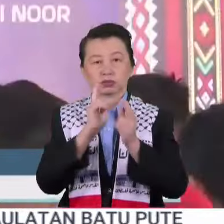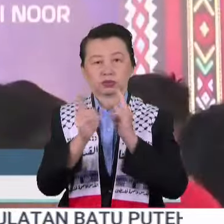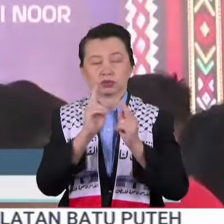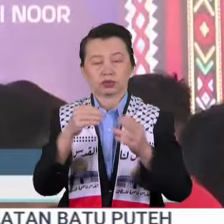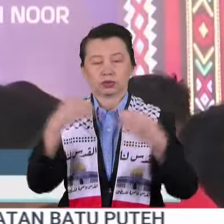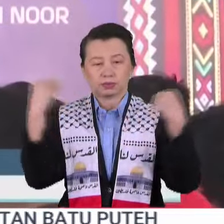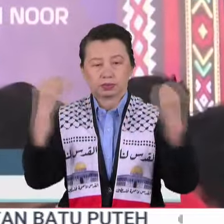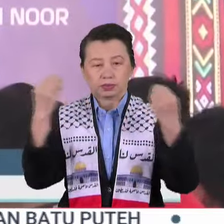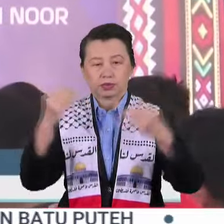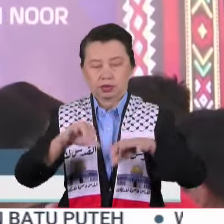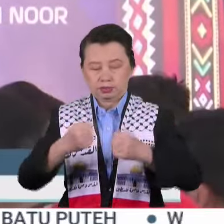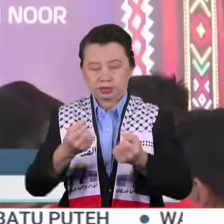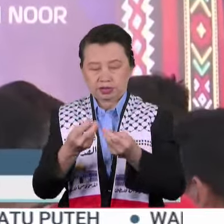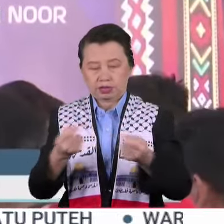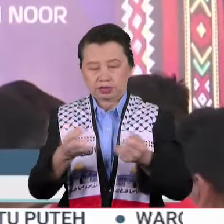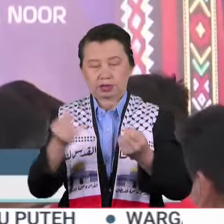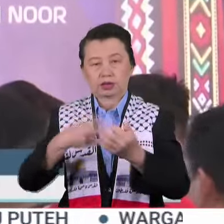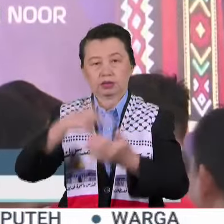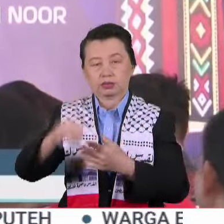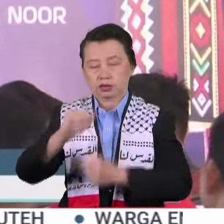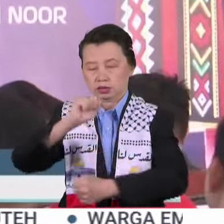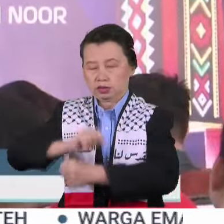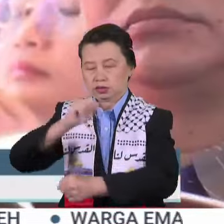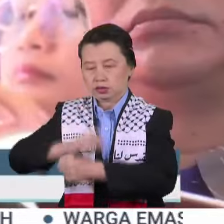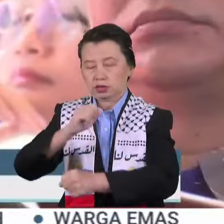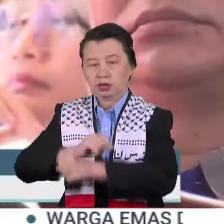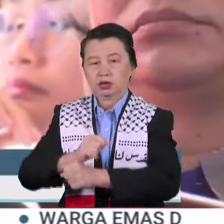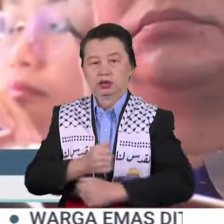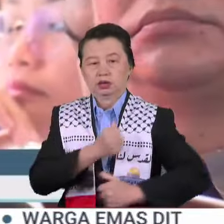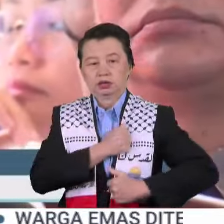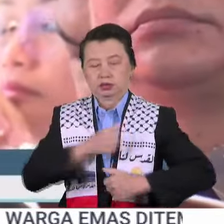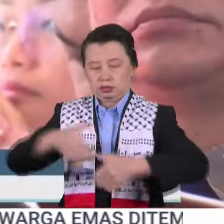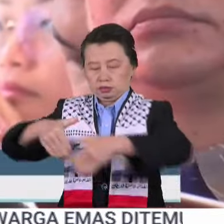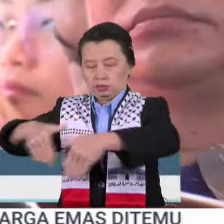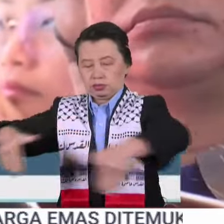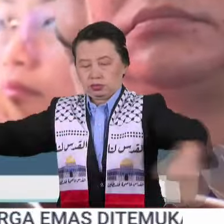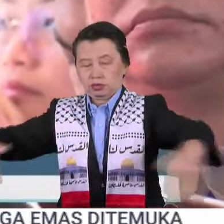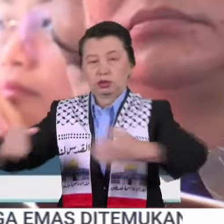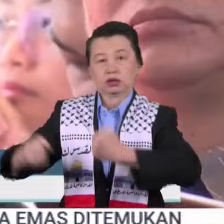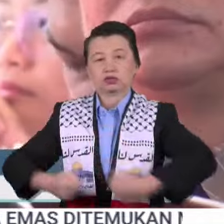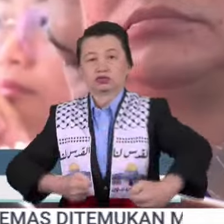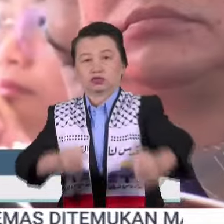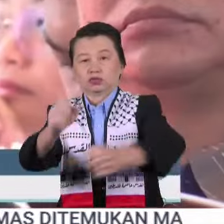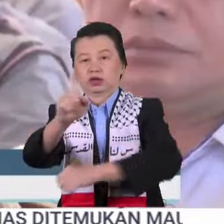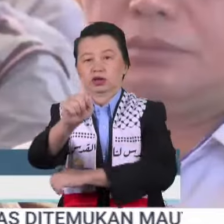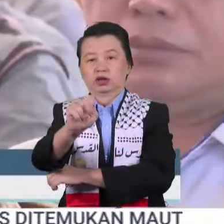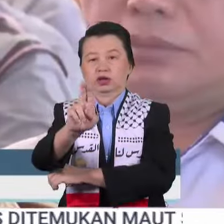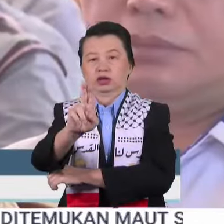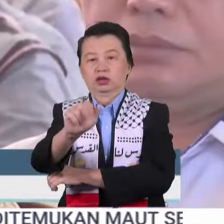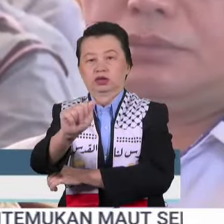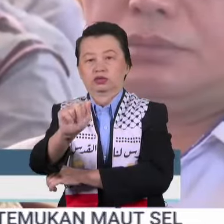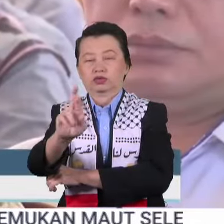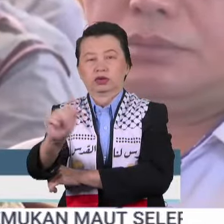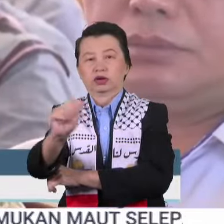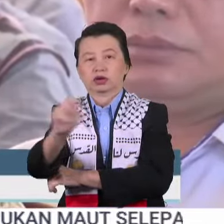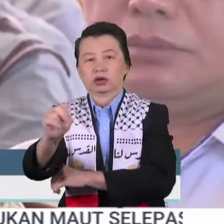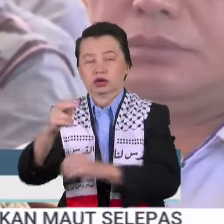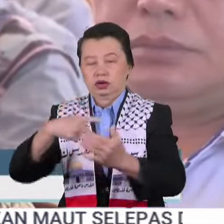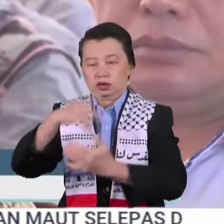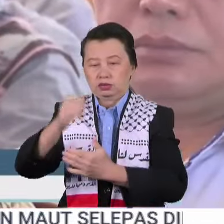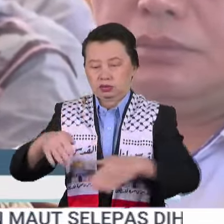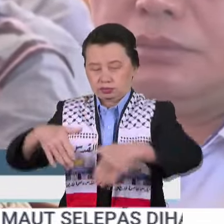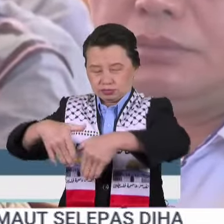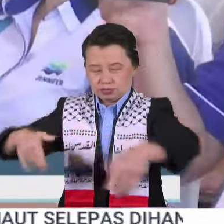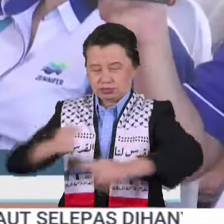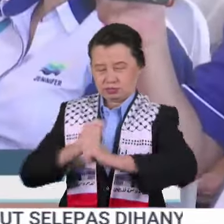demikian dalam Majlis Pecah Tanah bagi projek kerja-kerja pertahanan tebing Sungai Tuaran di Pekan Tuaran. Projek pertahanan